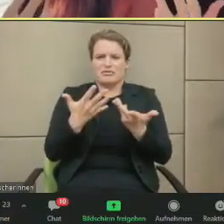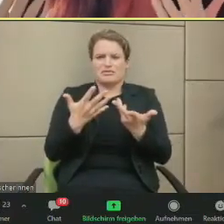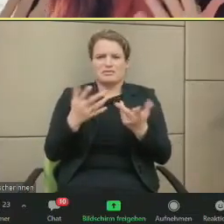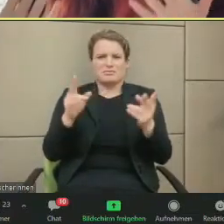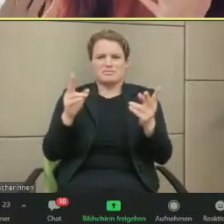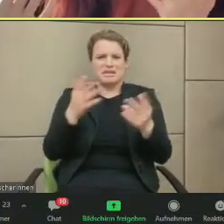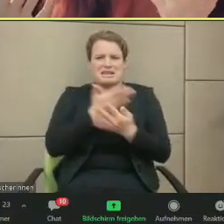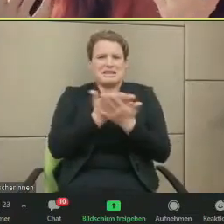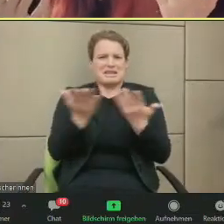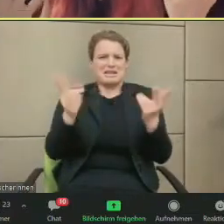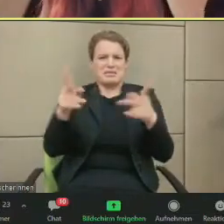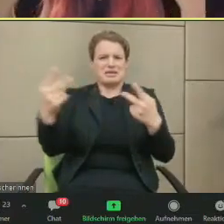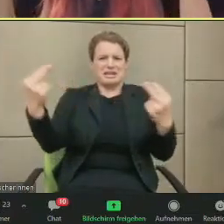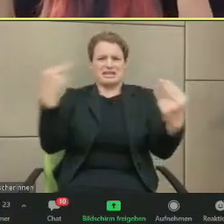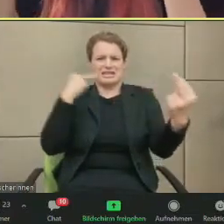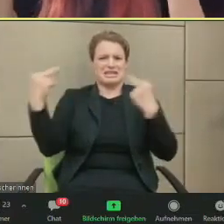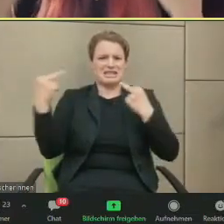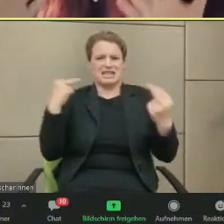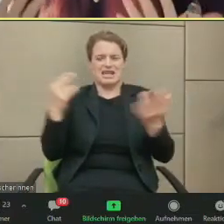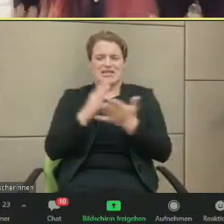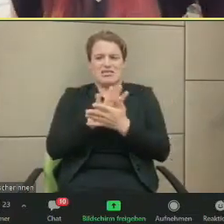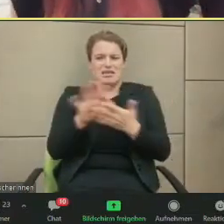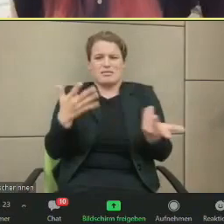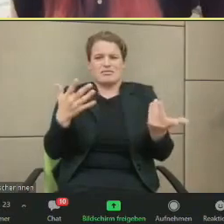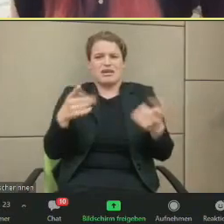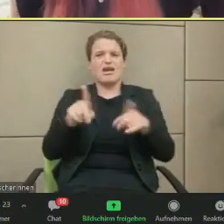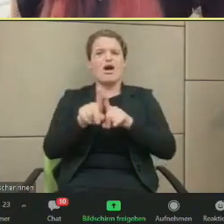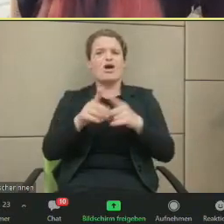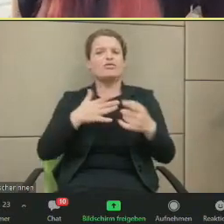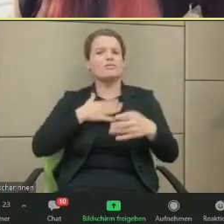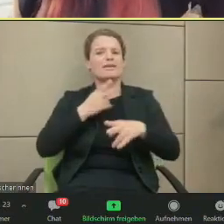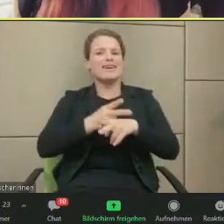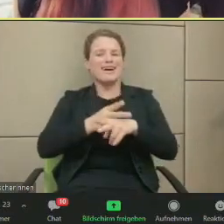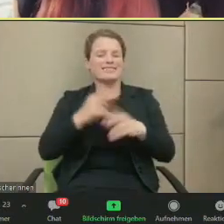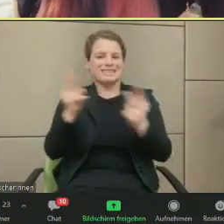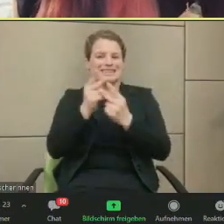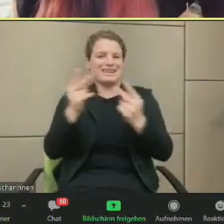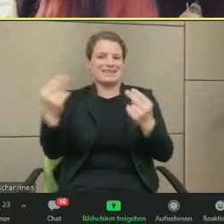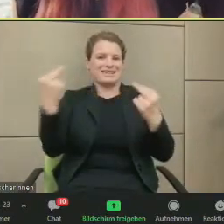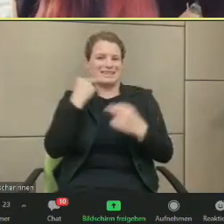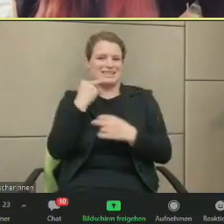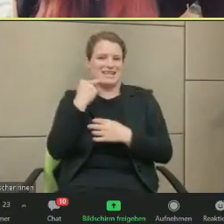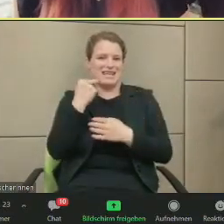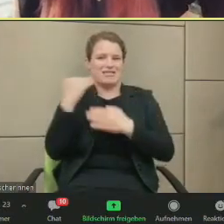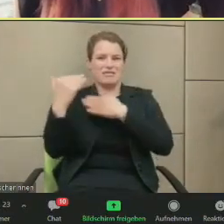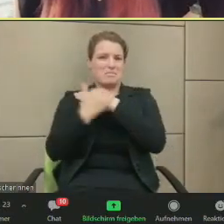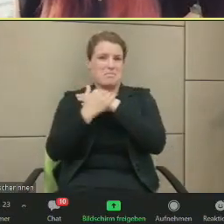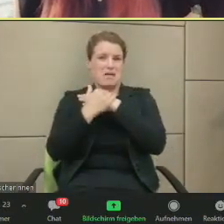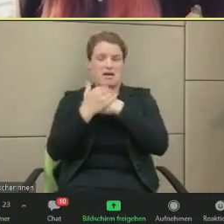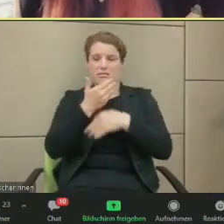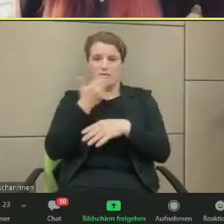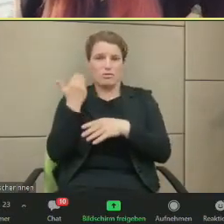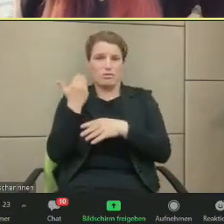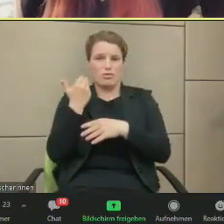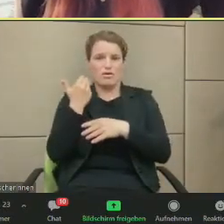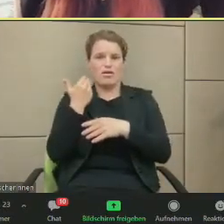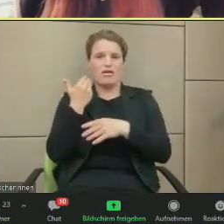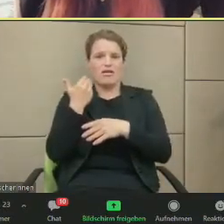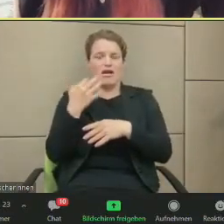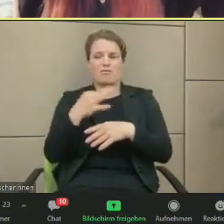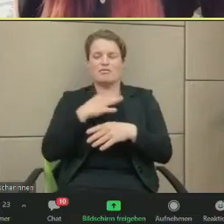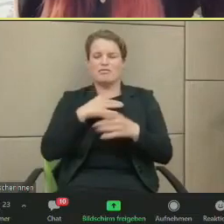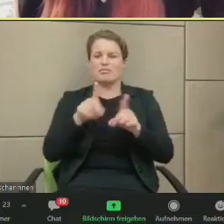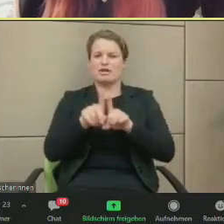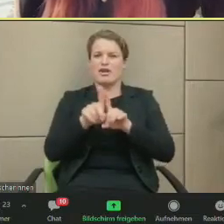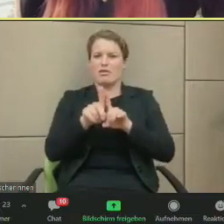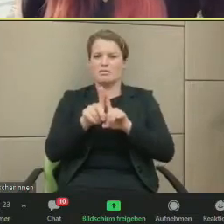dem Sinne unsichtbar, in dem Sinn, dass man sie mir nicht ansieht. Aber ich bin auch praktisch von der Bildfläche verschwunden,